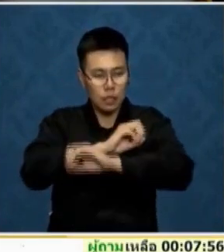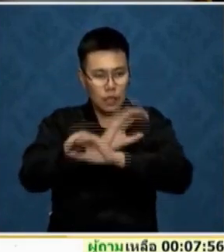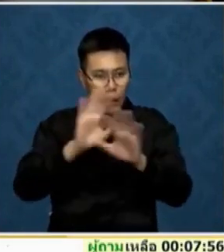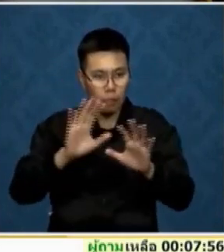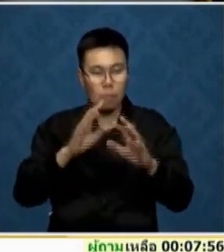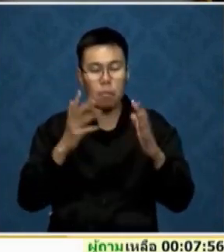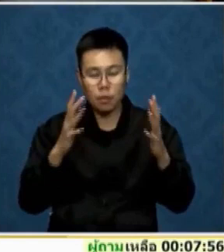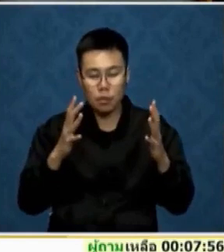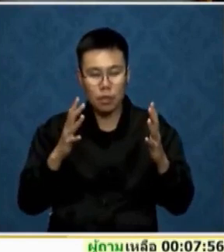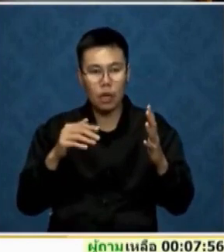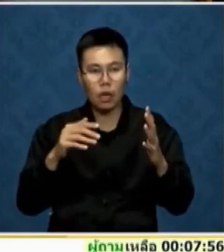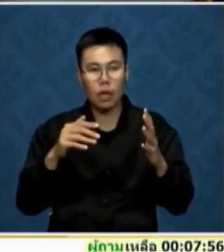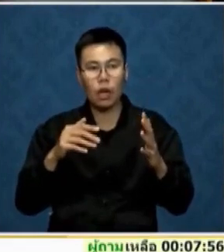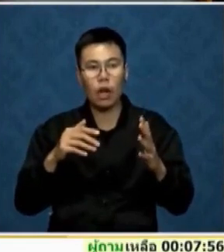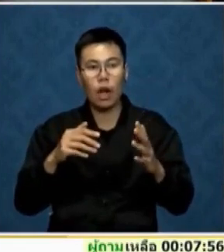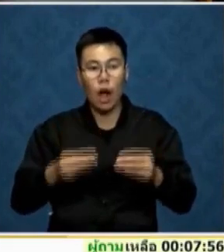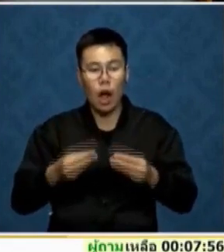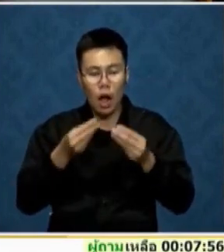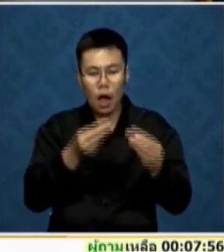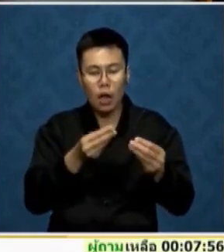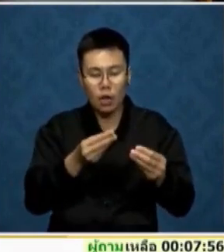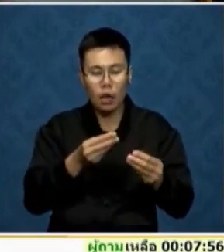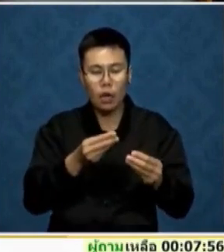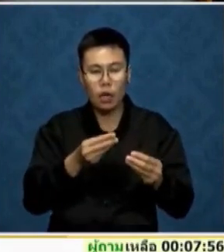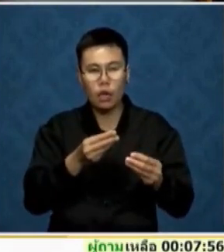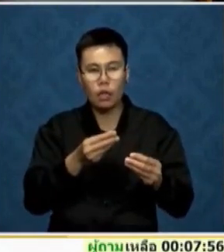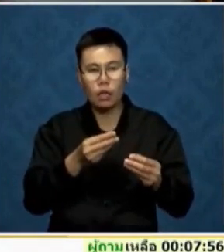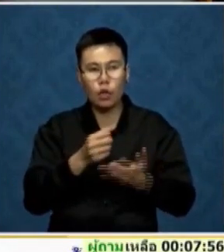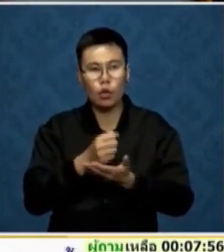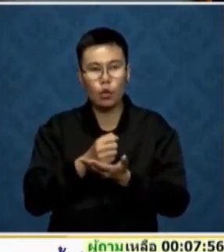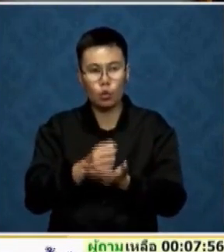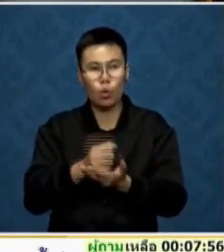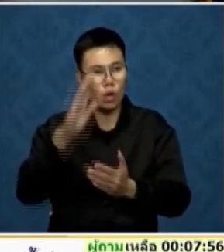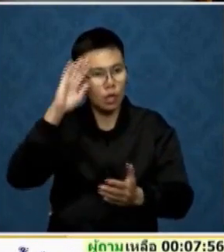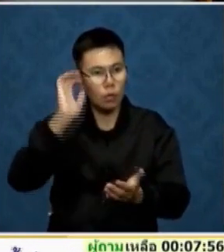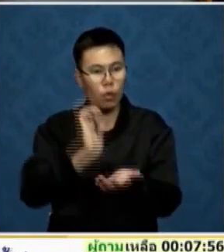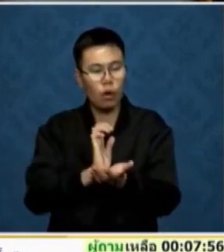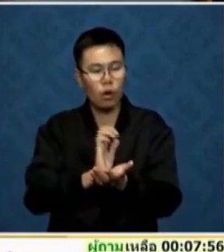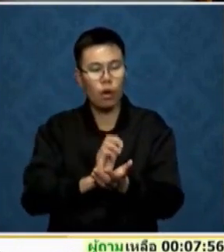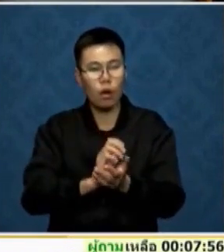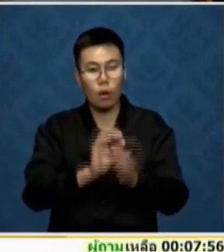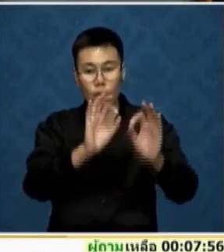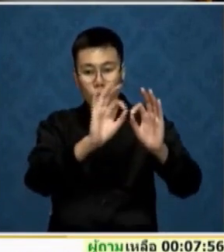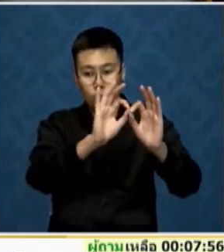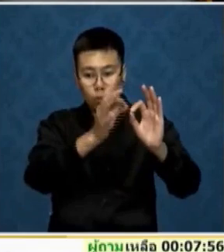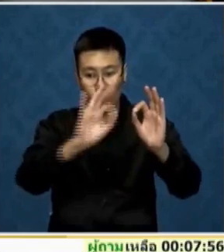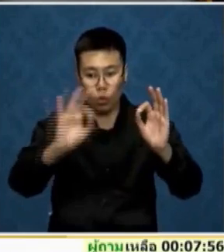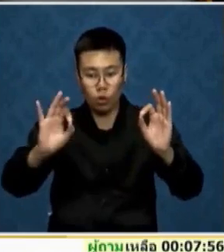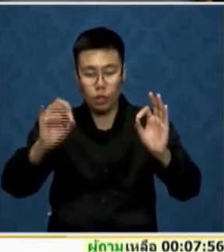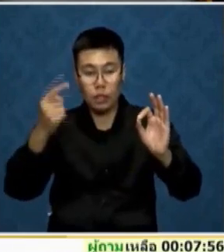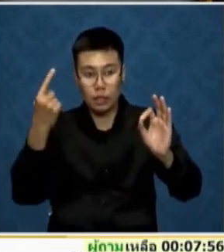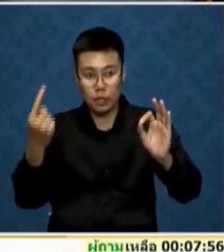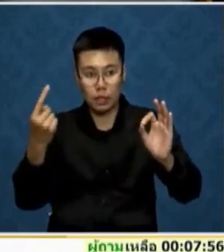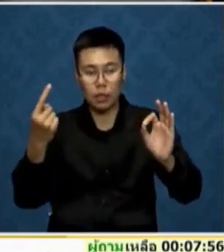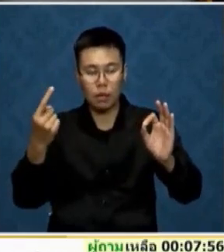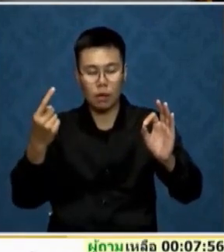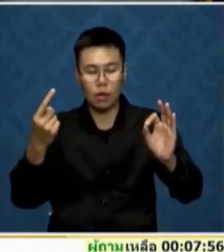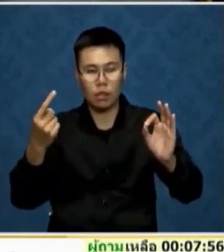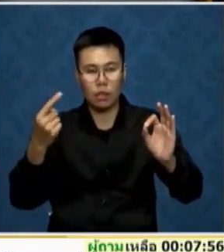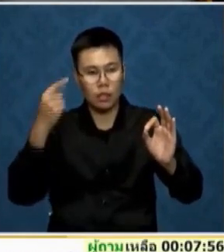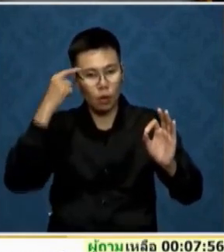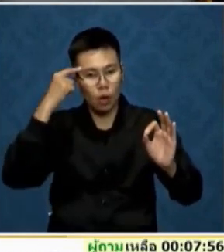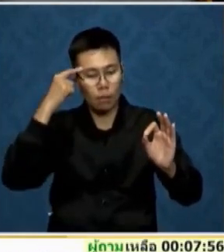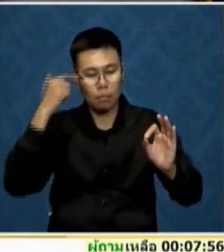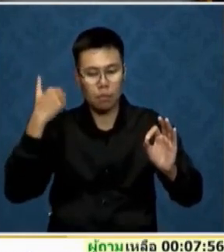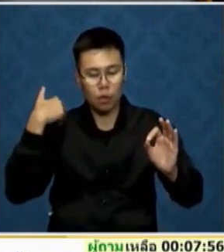งที่นายกต้องการชี้แจง ใช่ค่ะ มาพูดต่อก็เป็นเรื่องปกติธรรมดานะฮะนี่คือเขาก็โฟ